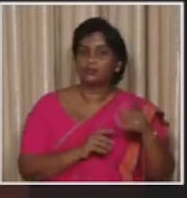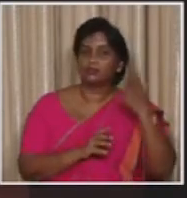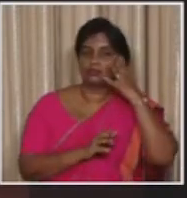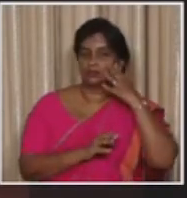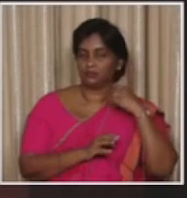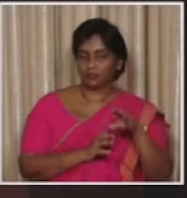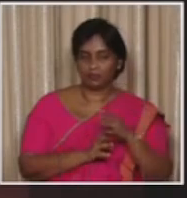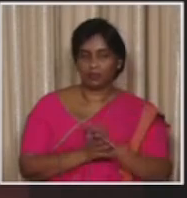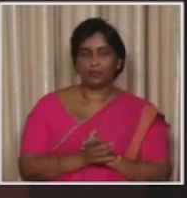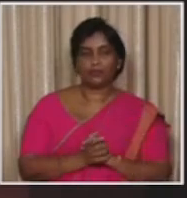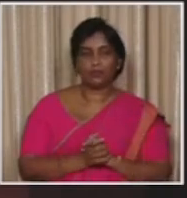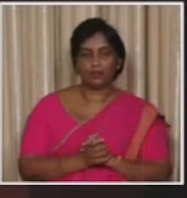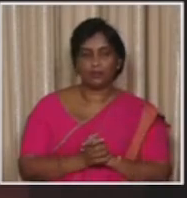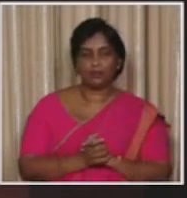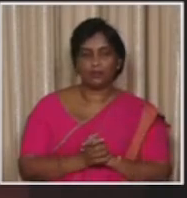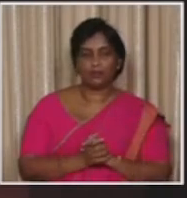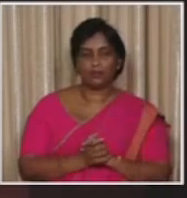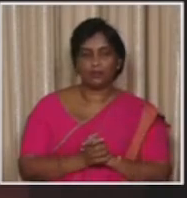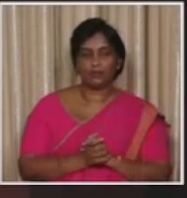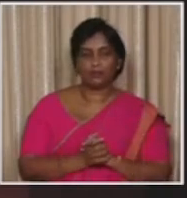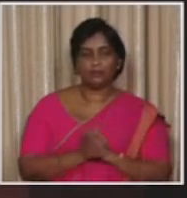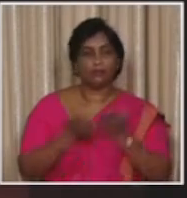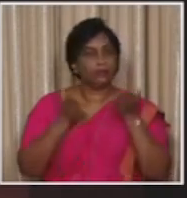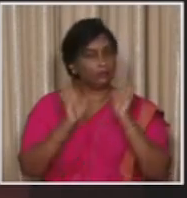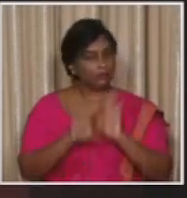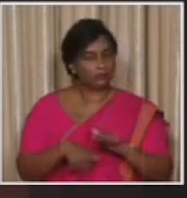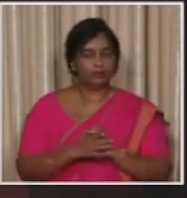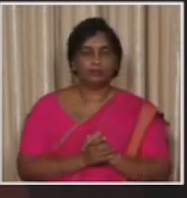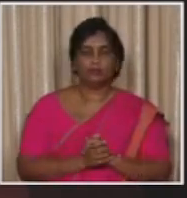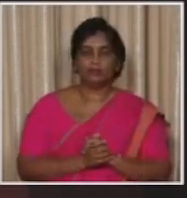තිබෙනවා. අවසාන වශයෙන්